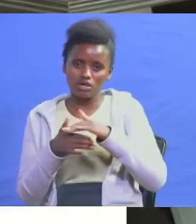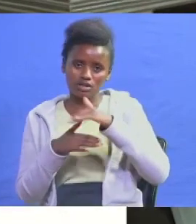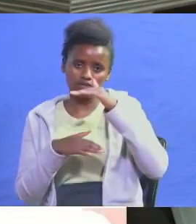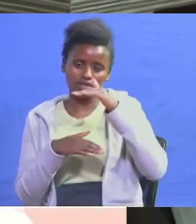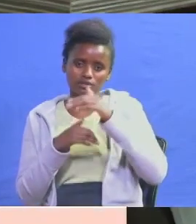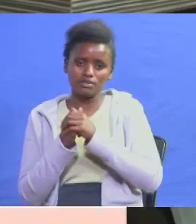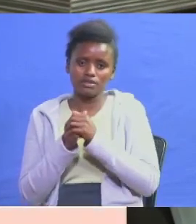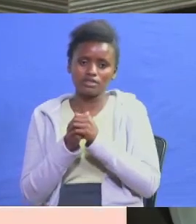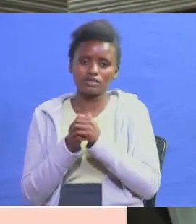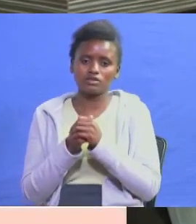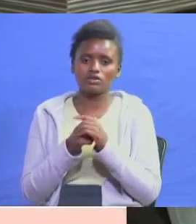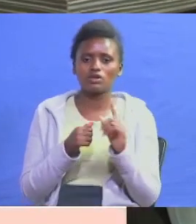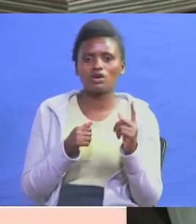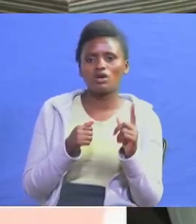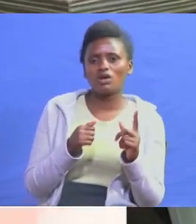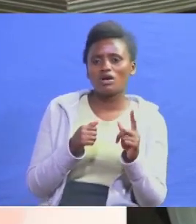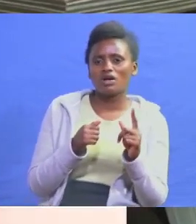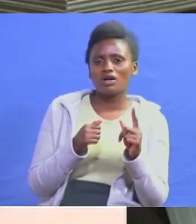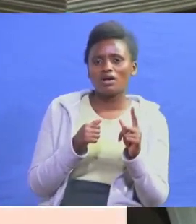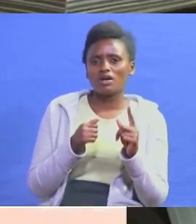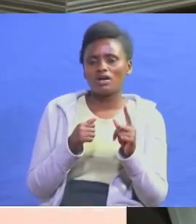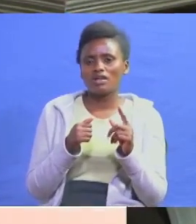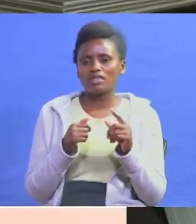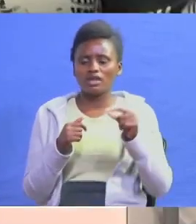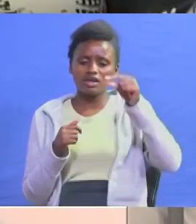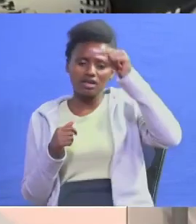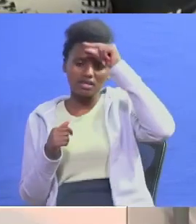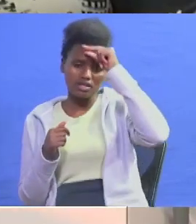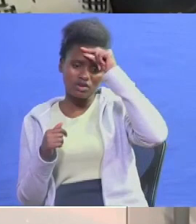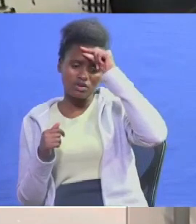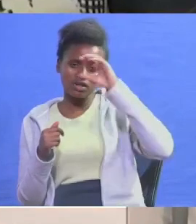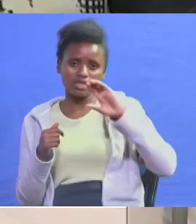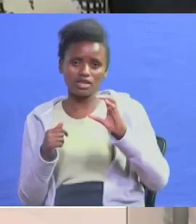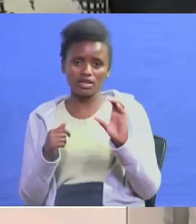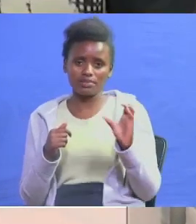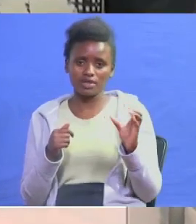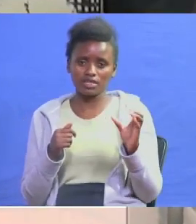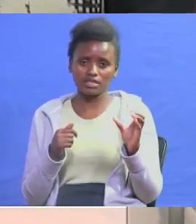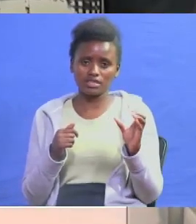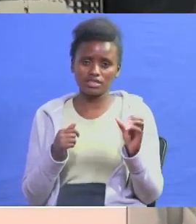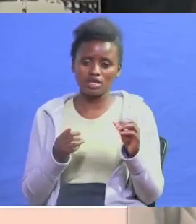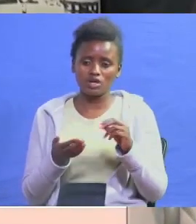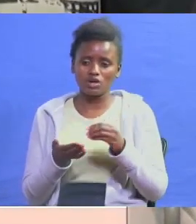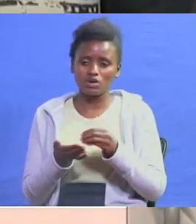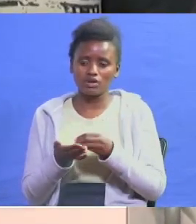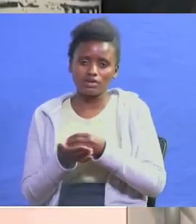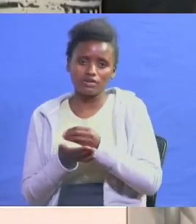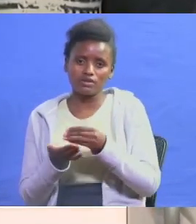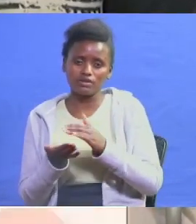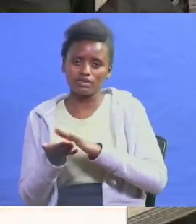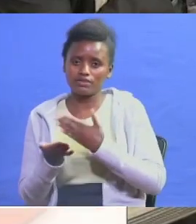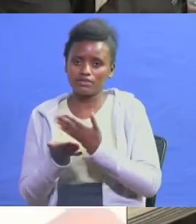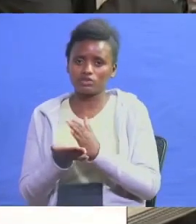na Mudavadi, kuna haja ya kuwepo kwa hatua madhubuti za serikali na viwanda kuhusu uwazi wa jinsi mgawanyo wa fedha unafanywa